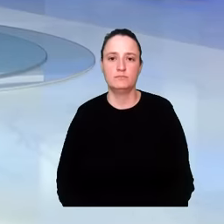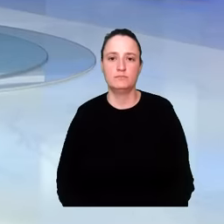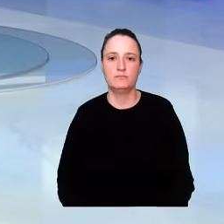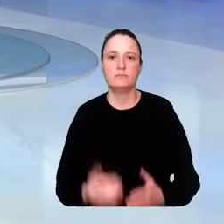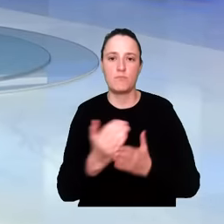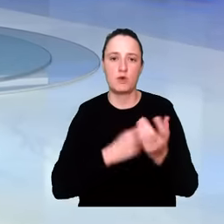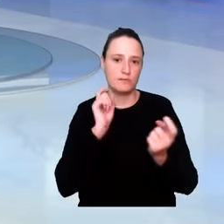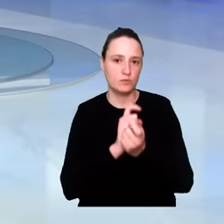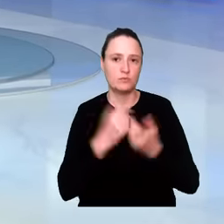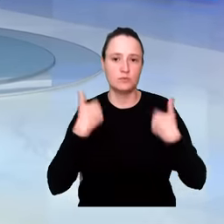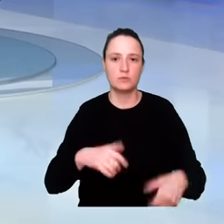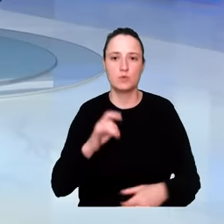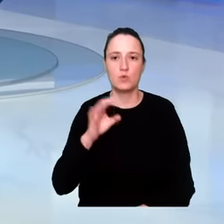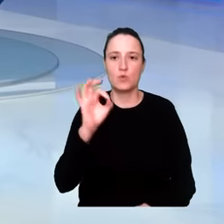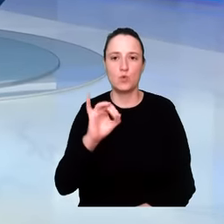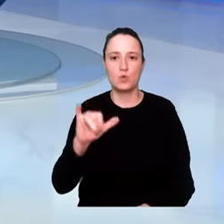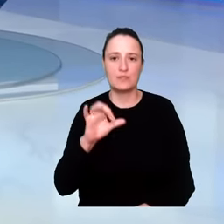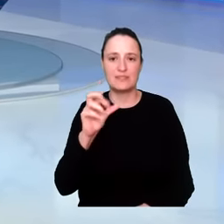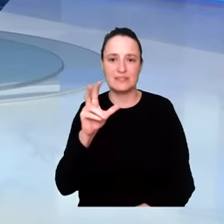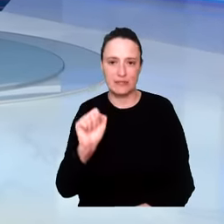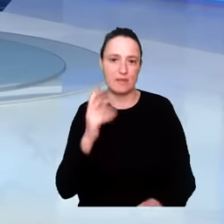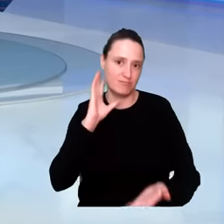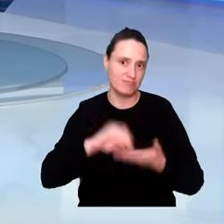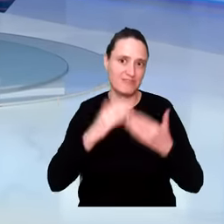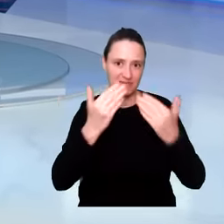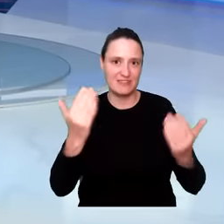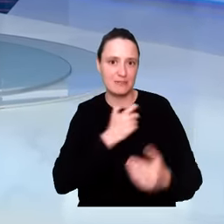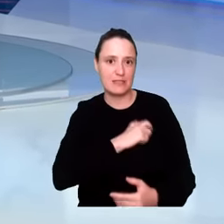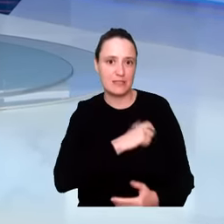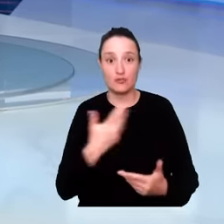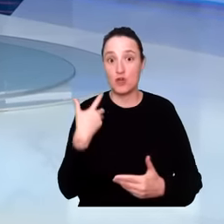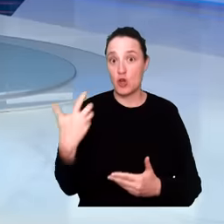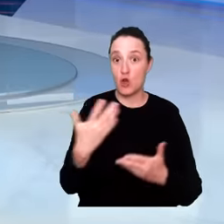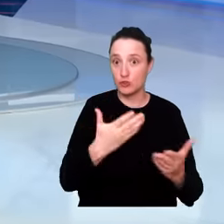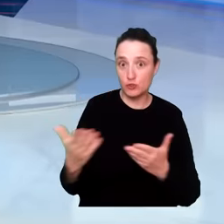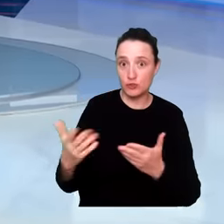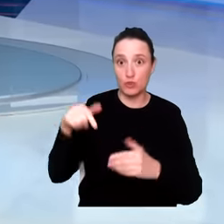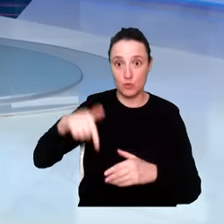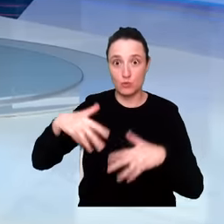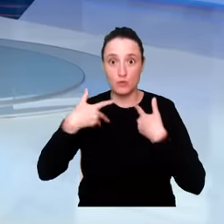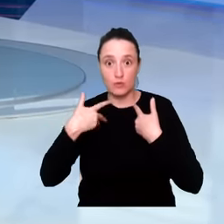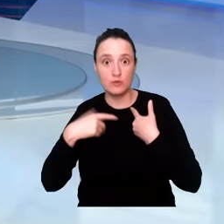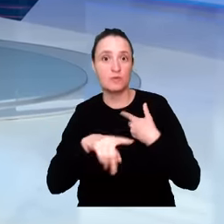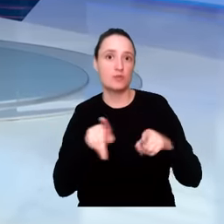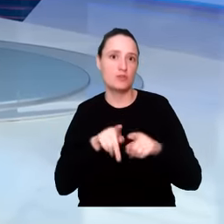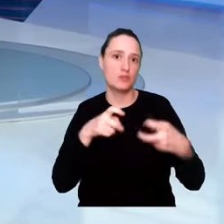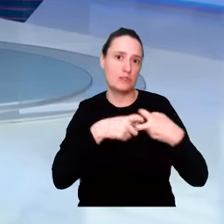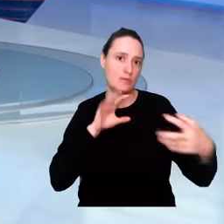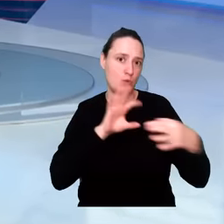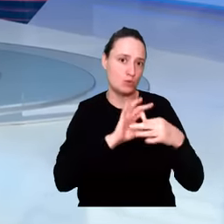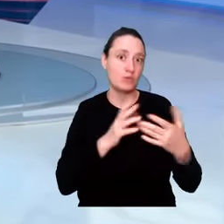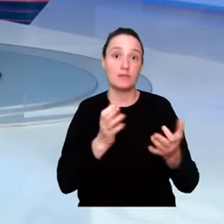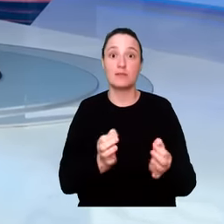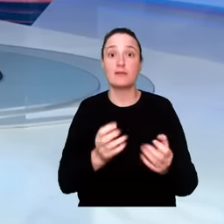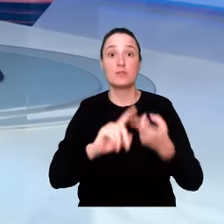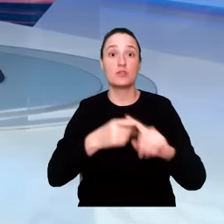Punkt. Katarzyna Głyska, raz jeszcze witam Państwa bardzo serdecznie, już z gośćmi, gości i w studio, i w połączeniu, więc możemy rozpoczynać debatę